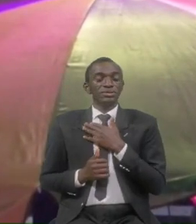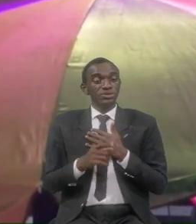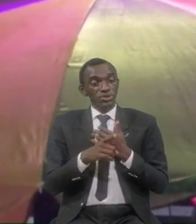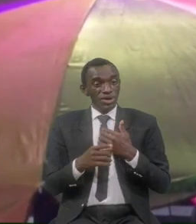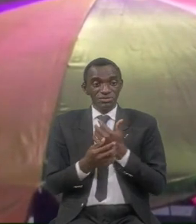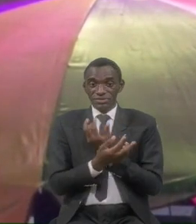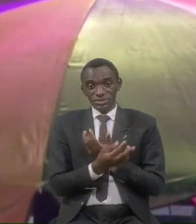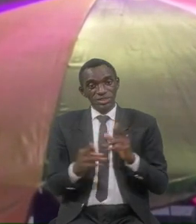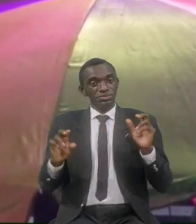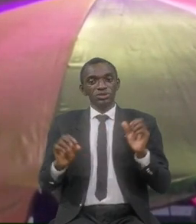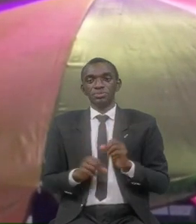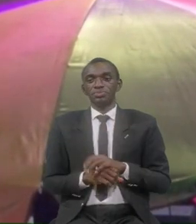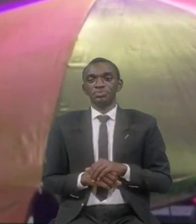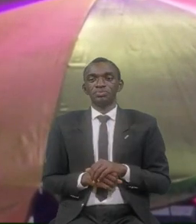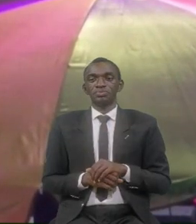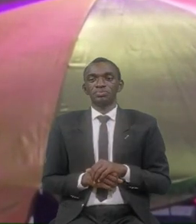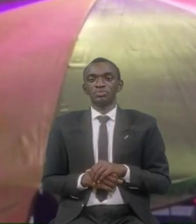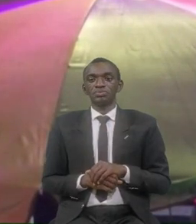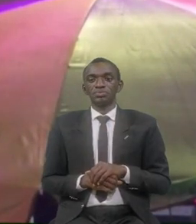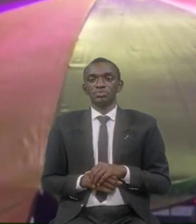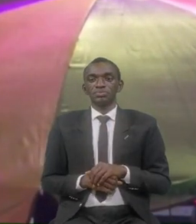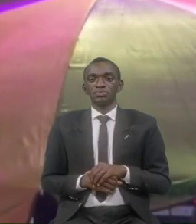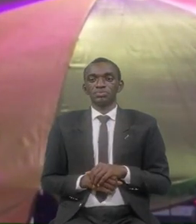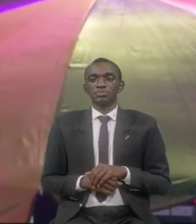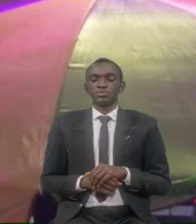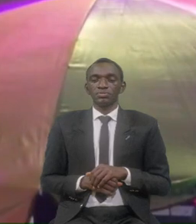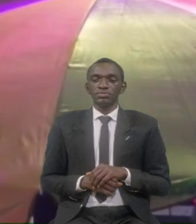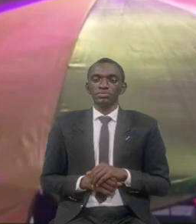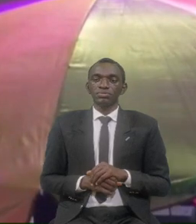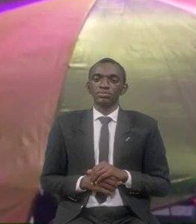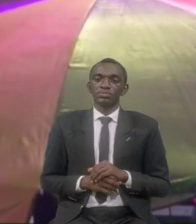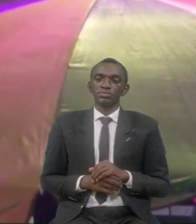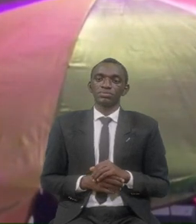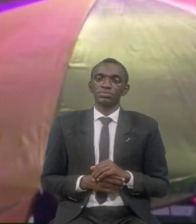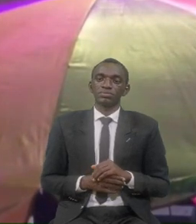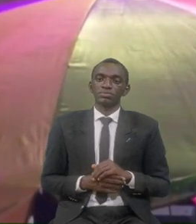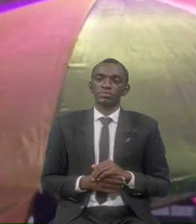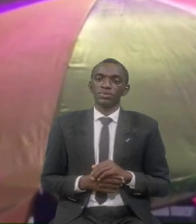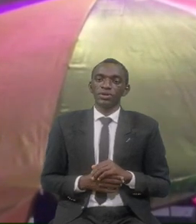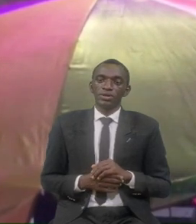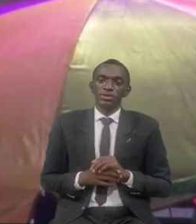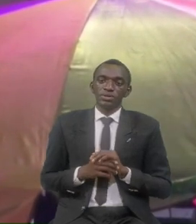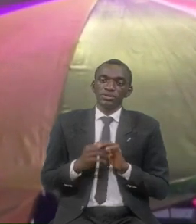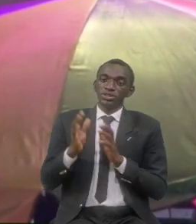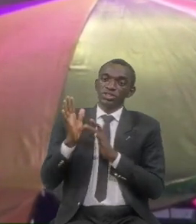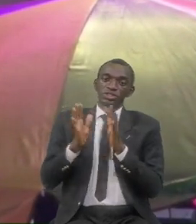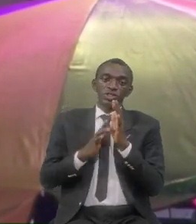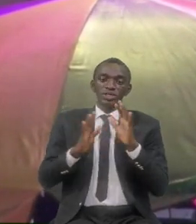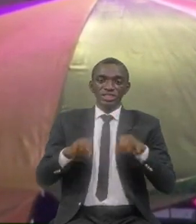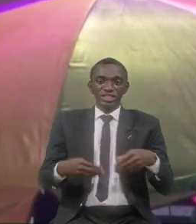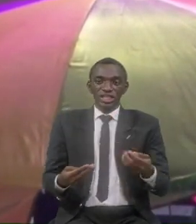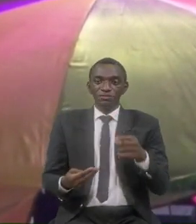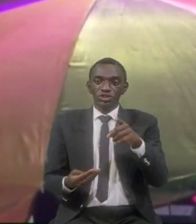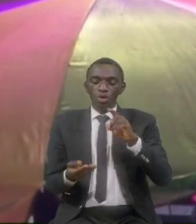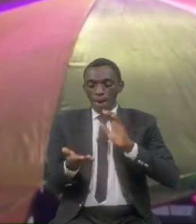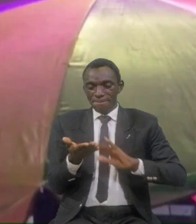mutintal kanimo si Jesus mo ingon, pasagdaini kang iyang masala gipasaylo na og mulakaw ka. He gives you pardon for your sin. Iya kang